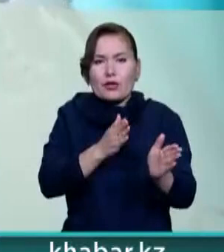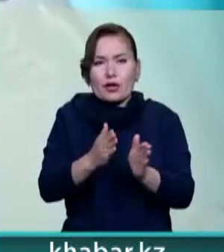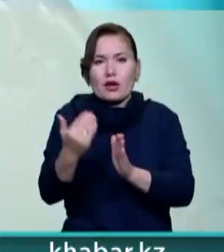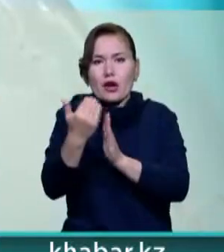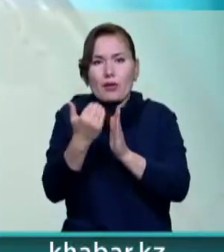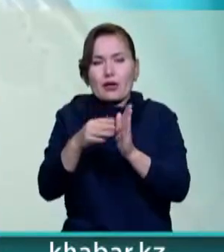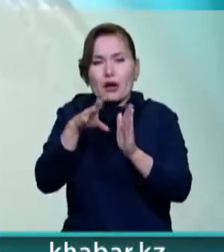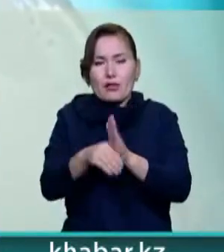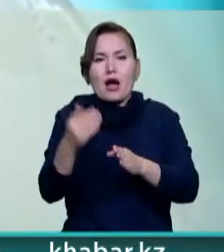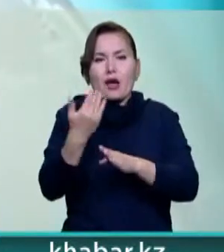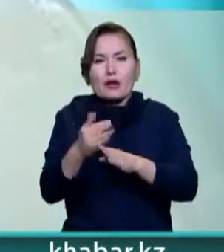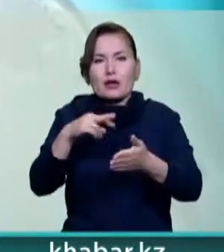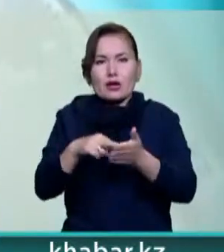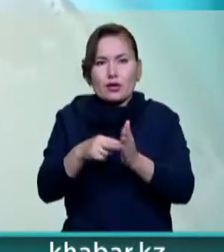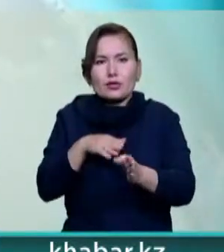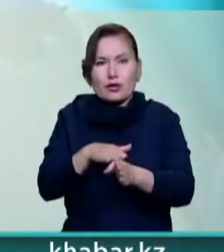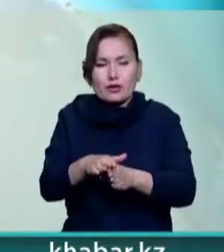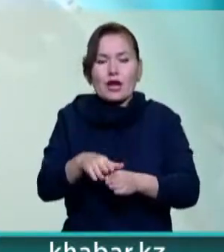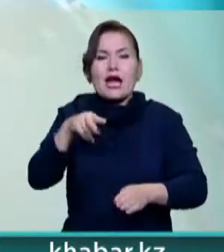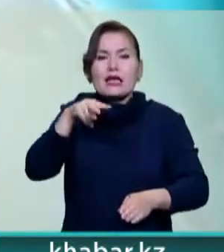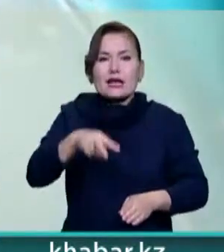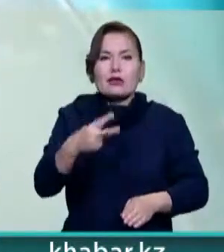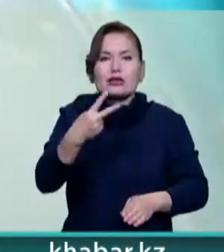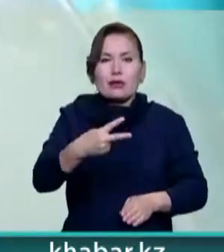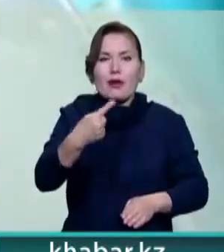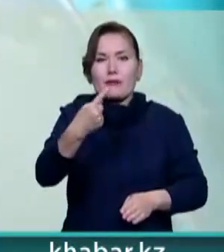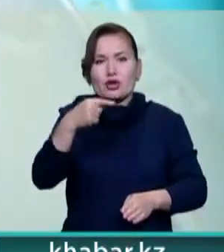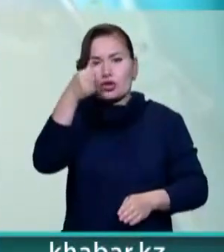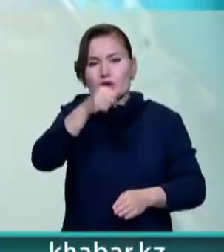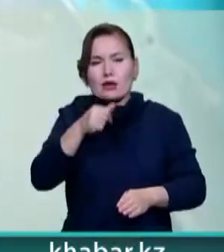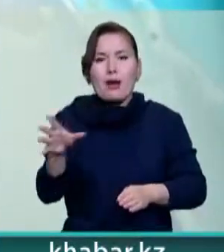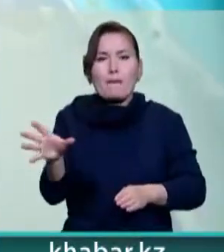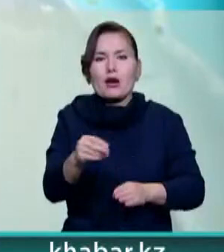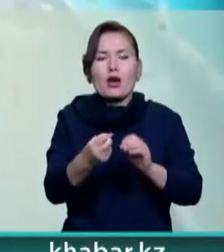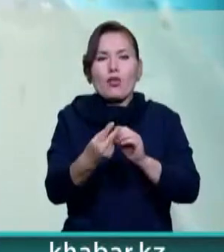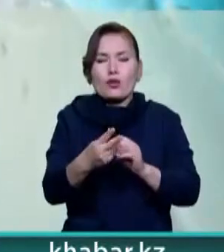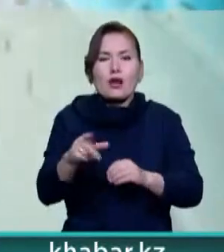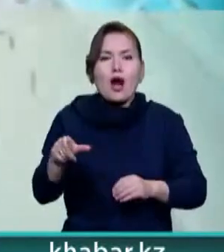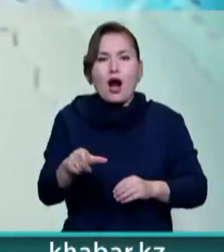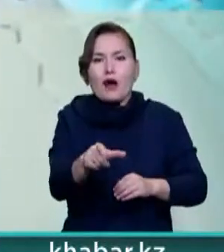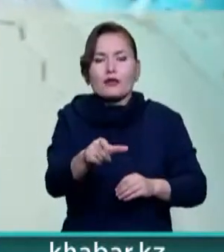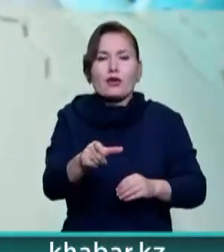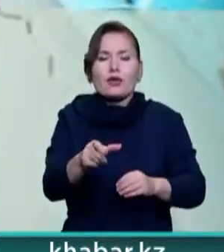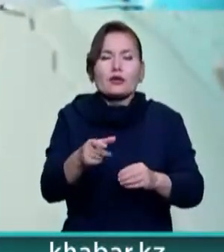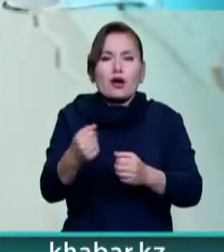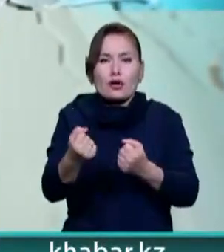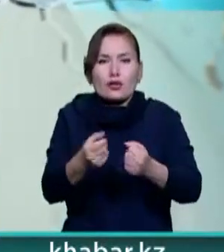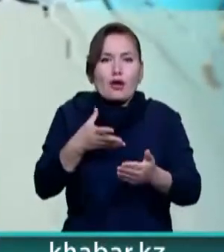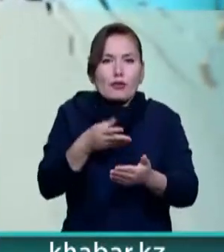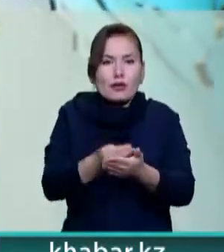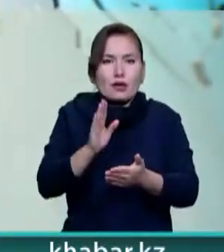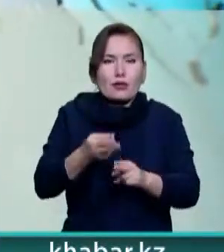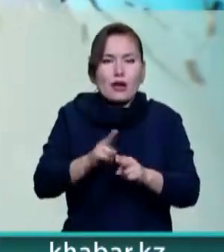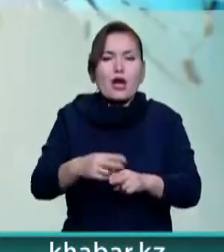енгізу кезең-кезеңмен жоспарланған. Сонымен 2021 жылы барлығы 13 автожол ақала бастайды. Олардың